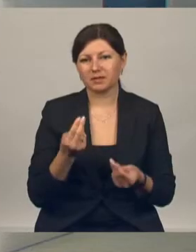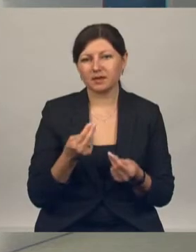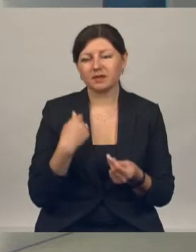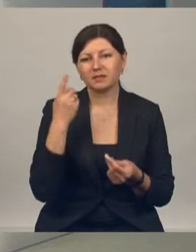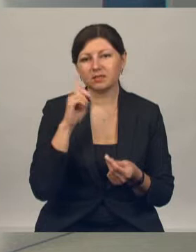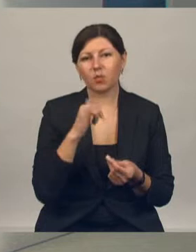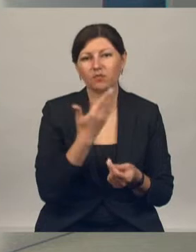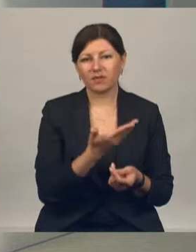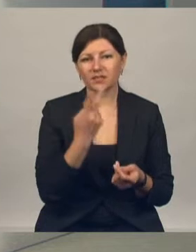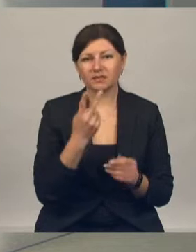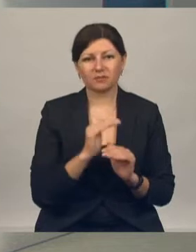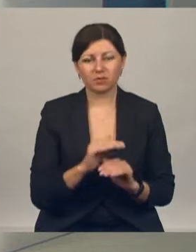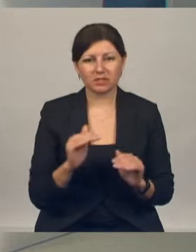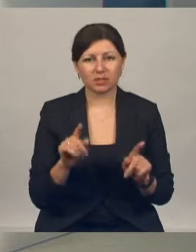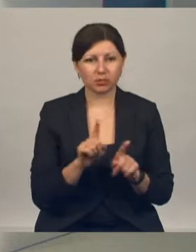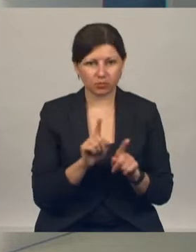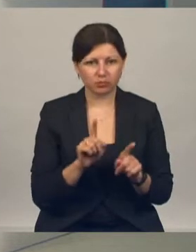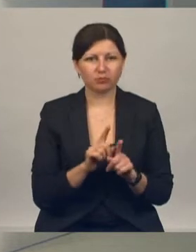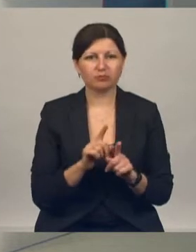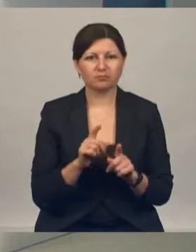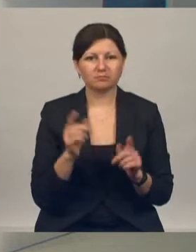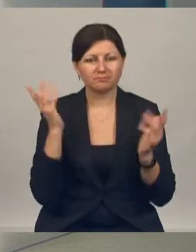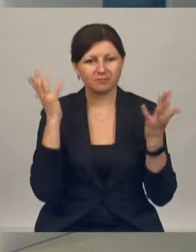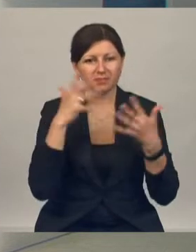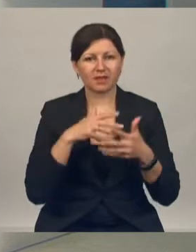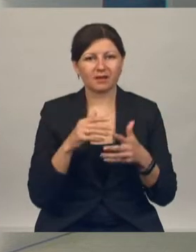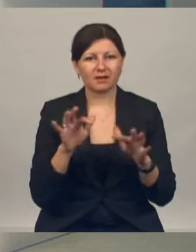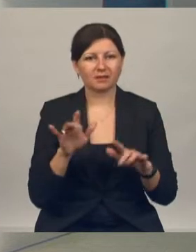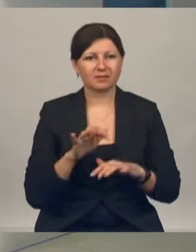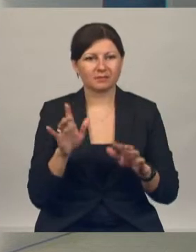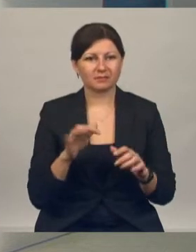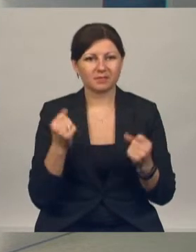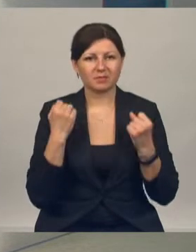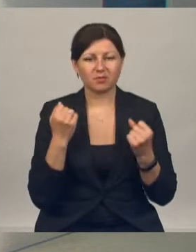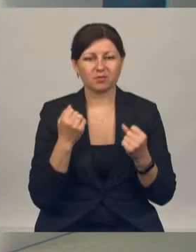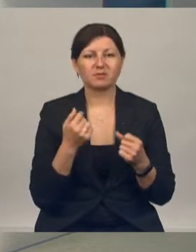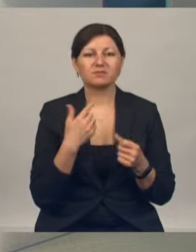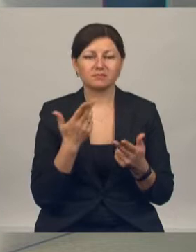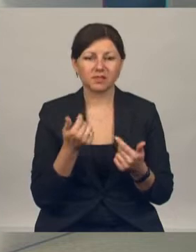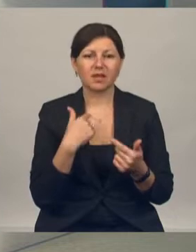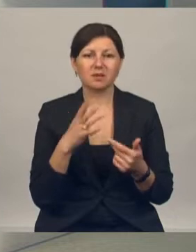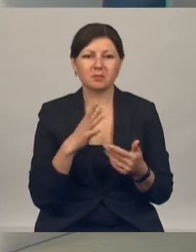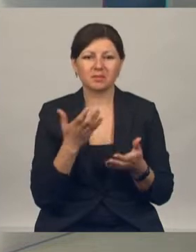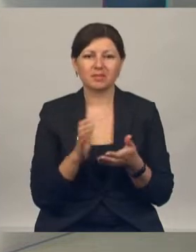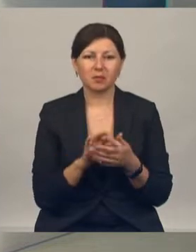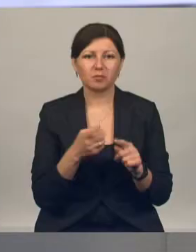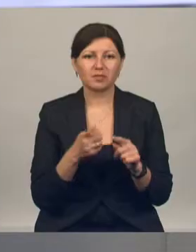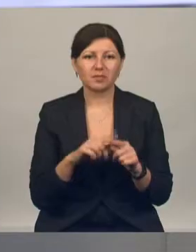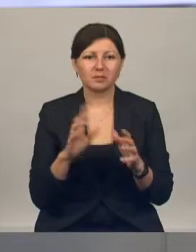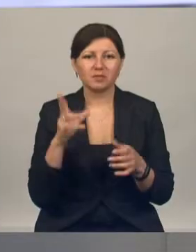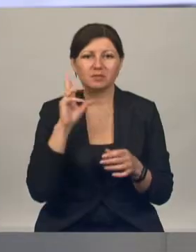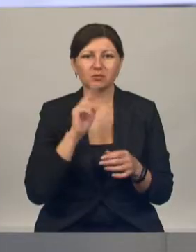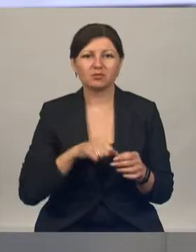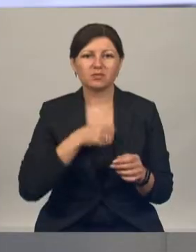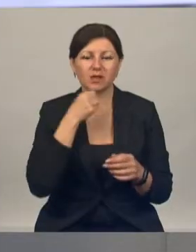вас 2 детей. Скажите, они тоже погружены в киберспорт? Безусловно, я их знакомил с этим миром, но старшая дочь,